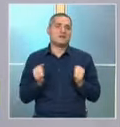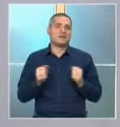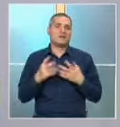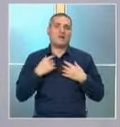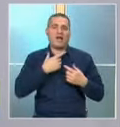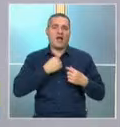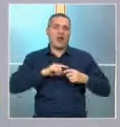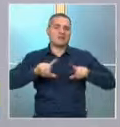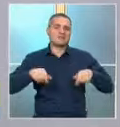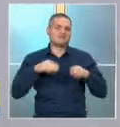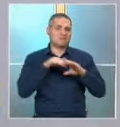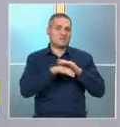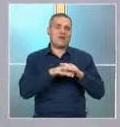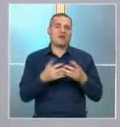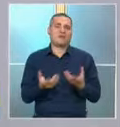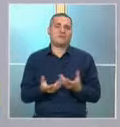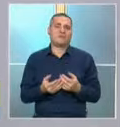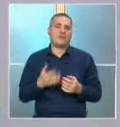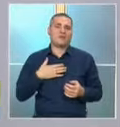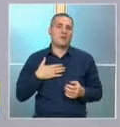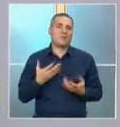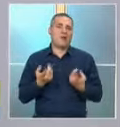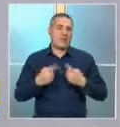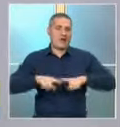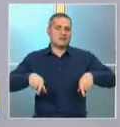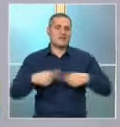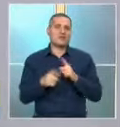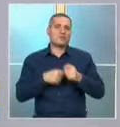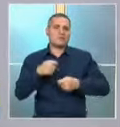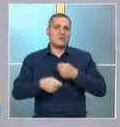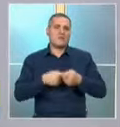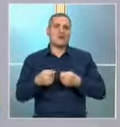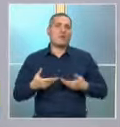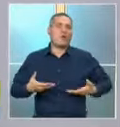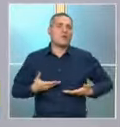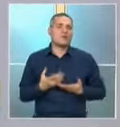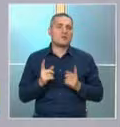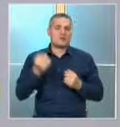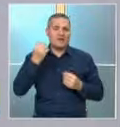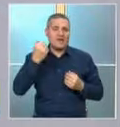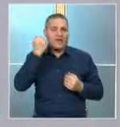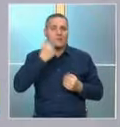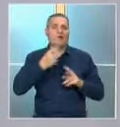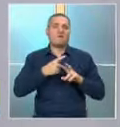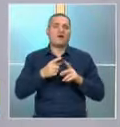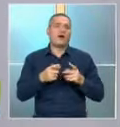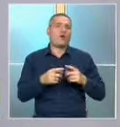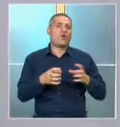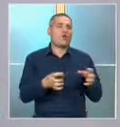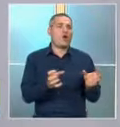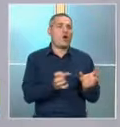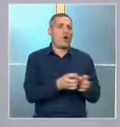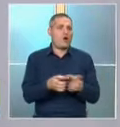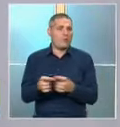в класни стаи, имахме една стая занимания по интереси, която се ползваше от полуинтернатните групи